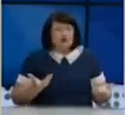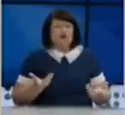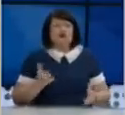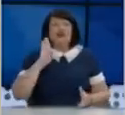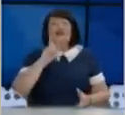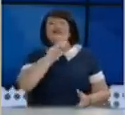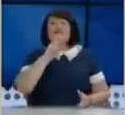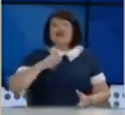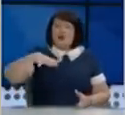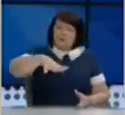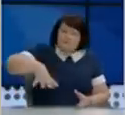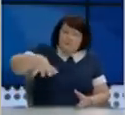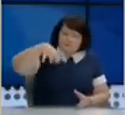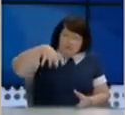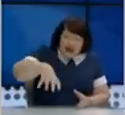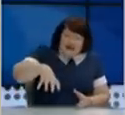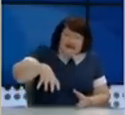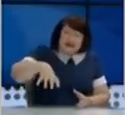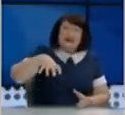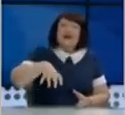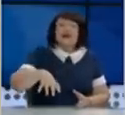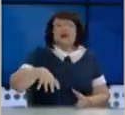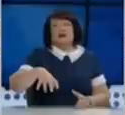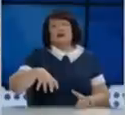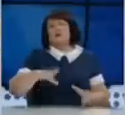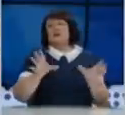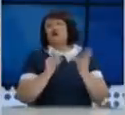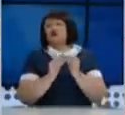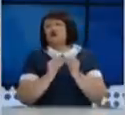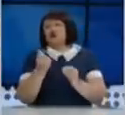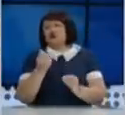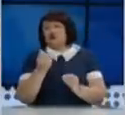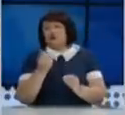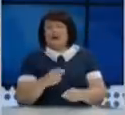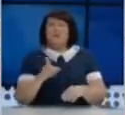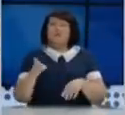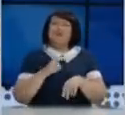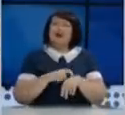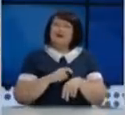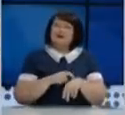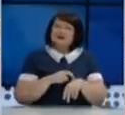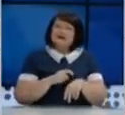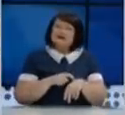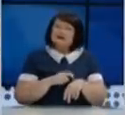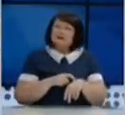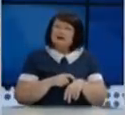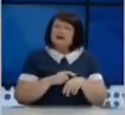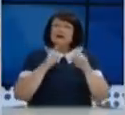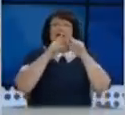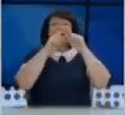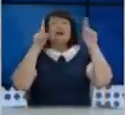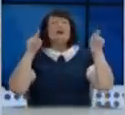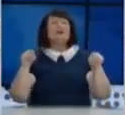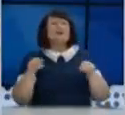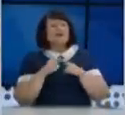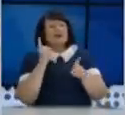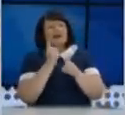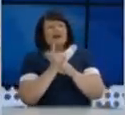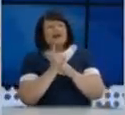βιομάζας στο πλαίσιο της κυκλικής οικονομίας. Αυτή τη στιγμή γίνεται με πίνακες υλοτομίας